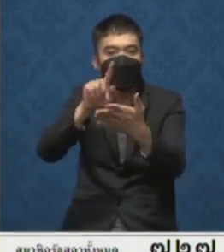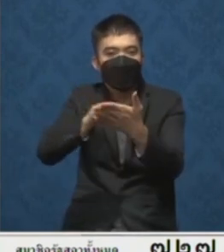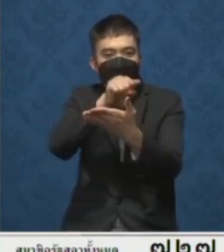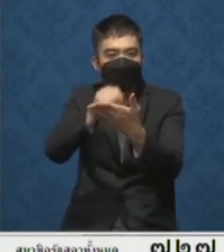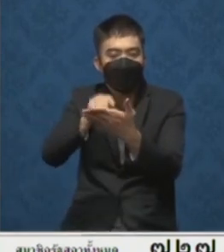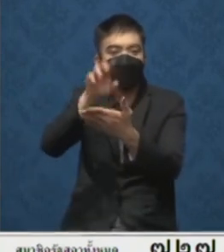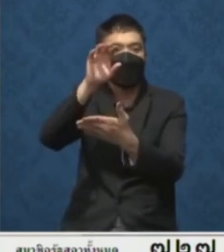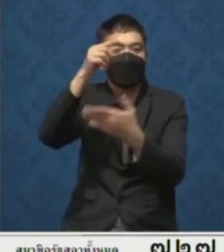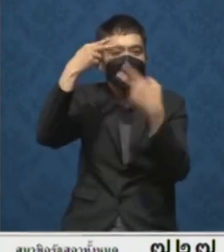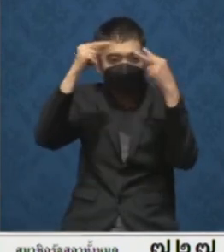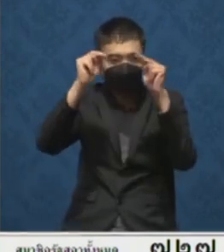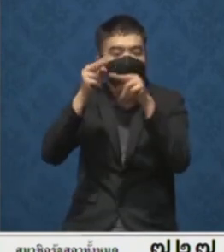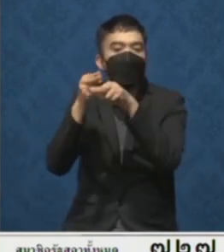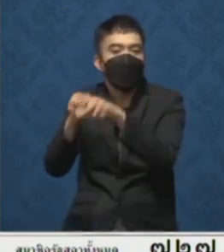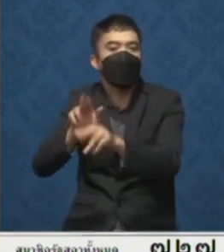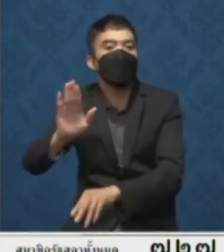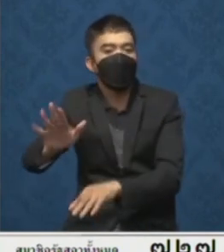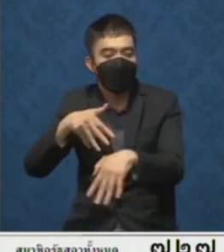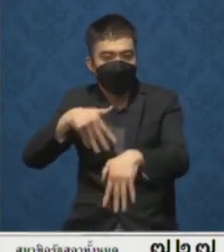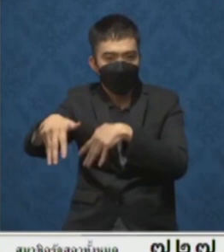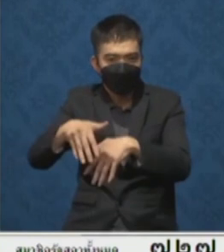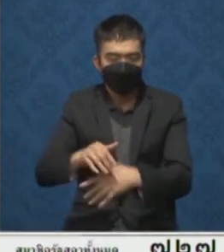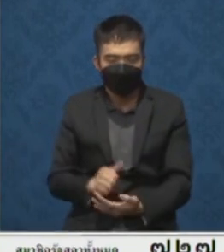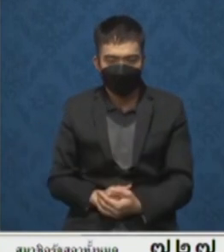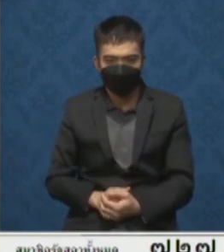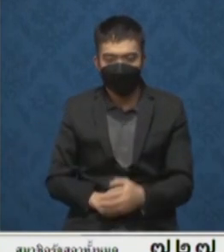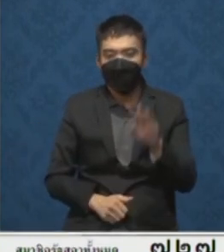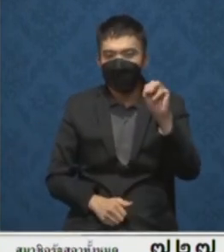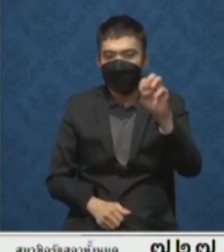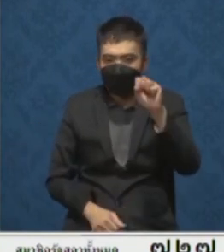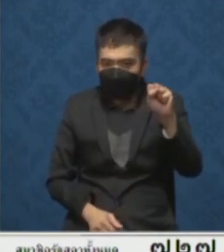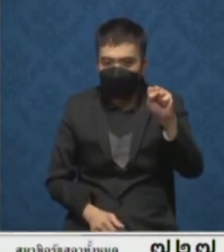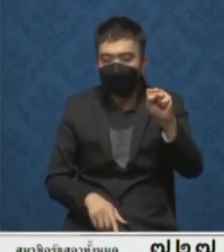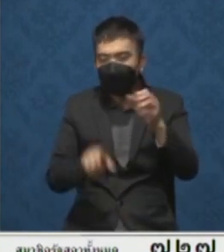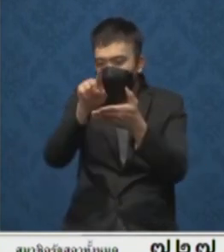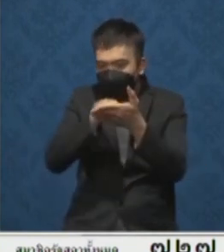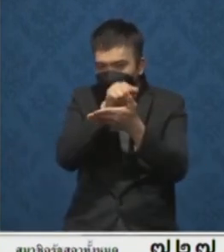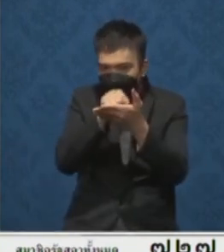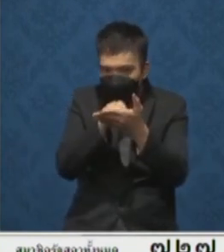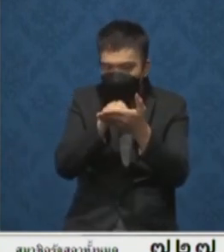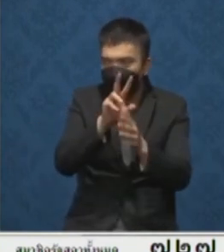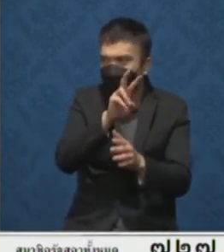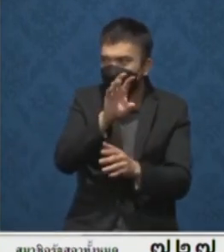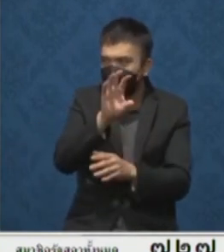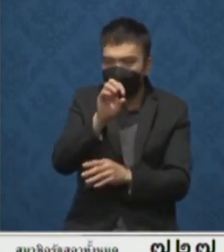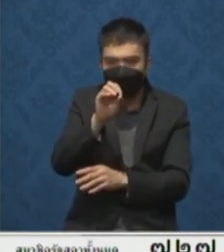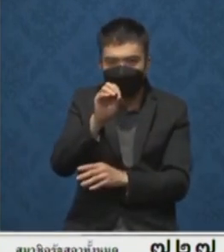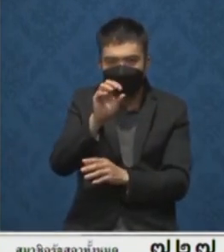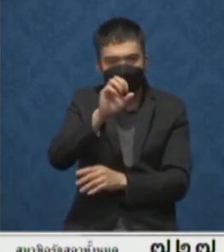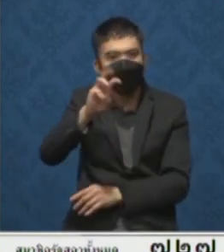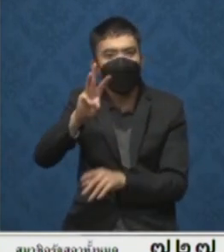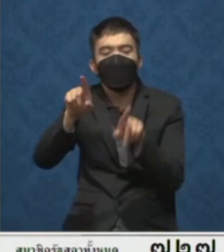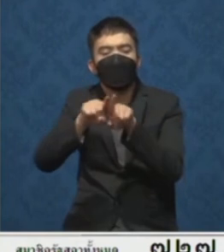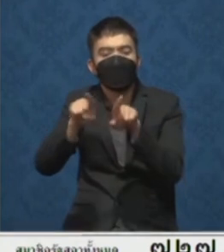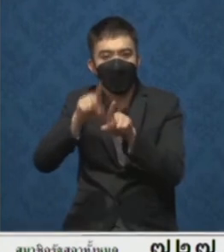จะได้ส.ส. 1คนเราต้องใช้เสียงพี่น้องประชาชนกว่า 70,000 เสียงหากอยากได้ส.ส. 250คนที่เหมือนสว.นั่นนะคะ